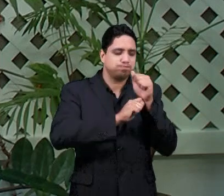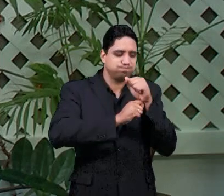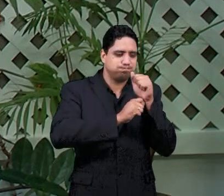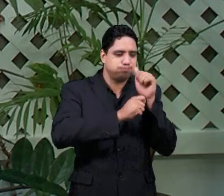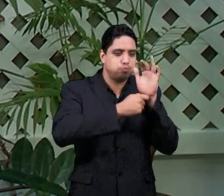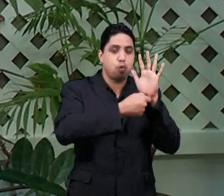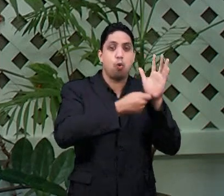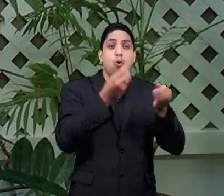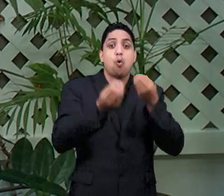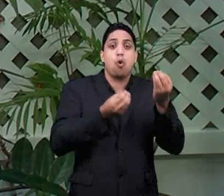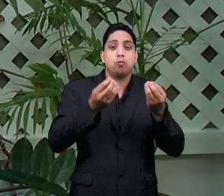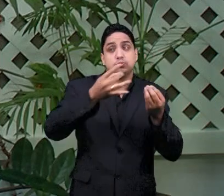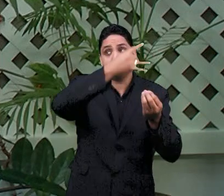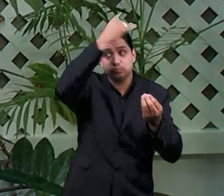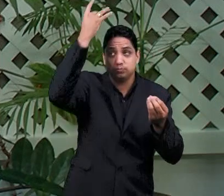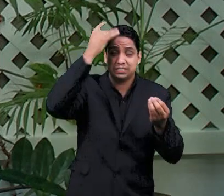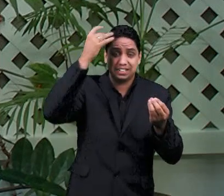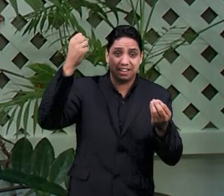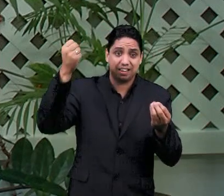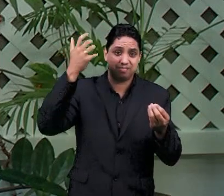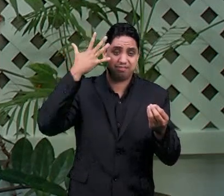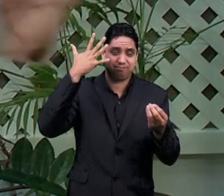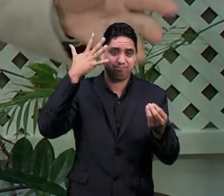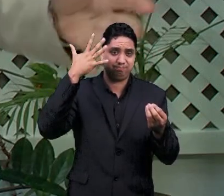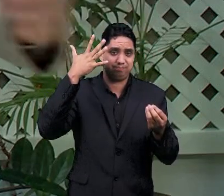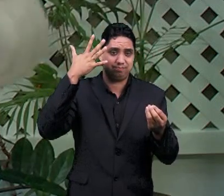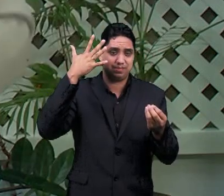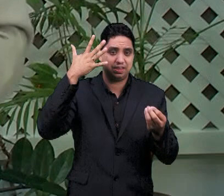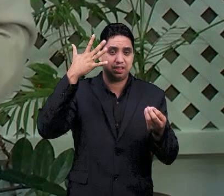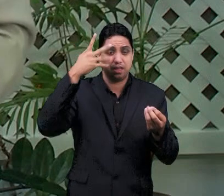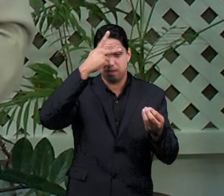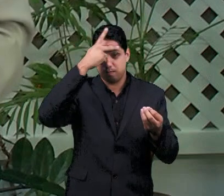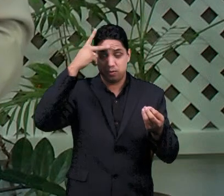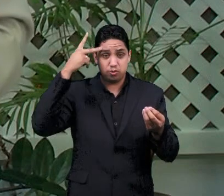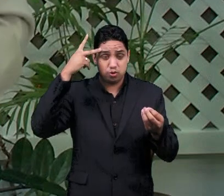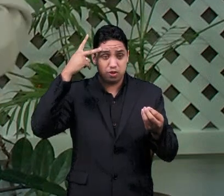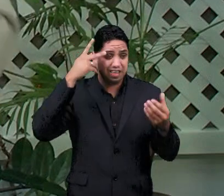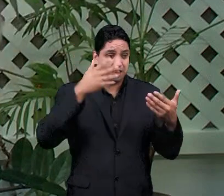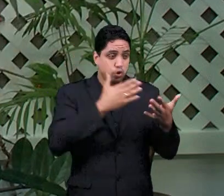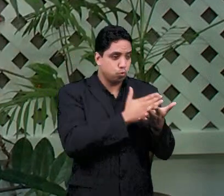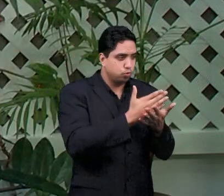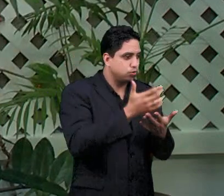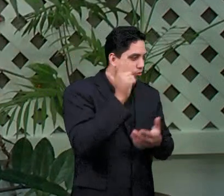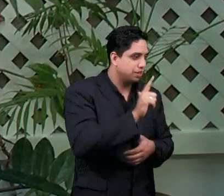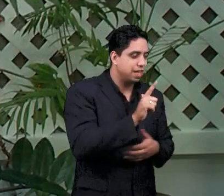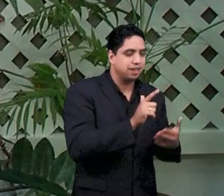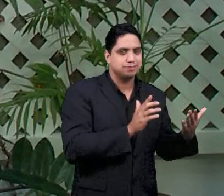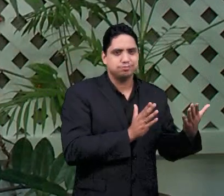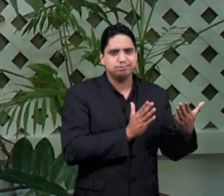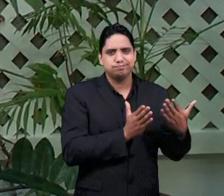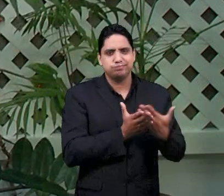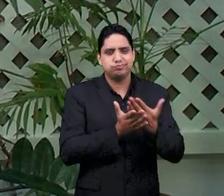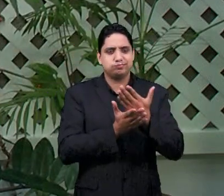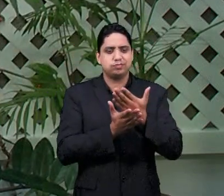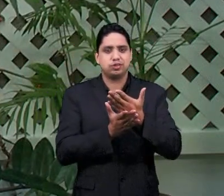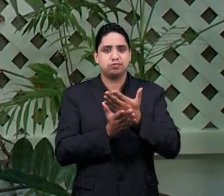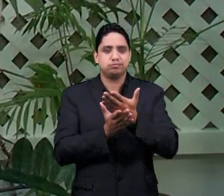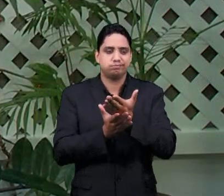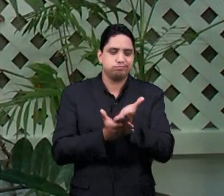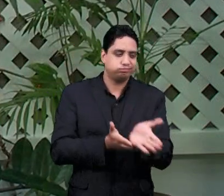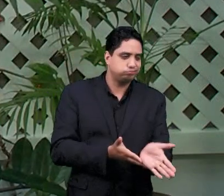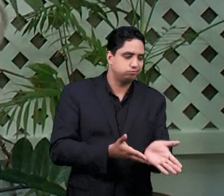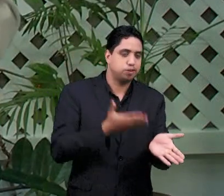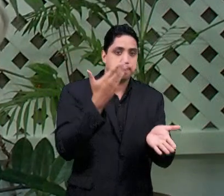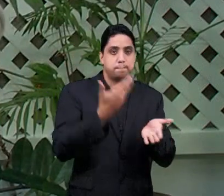peuvent toucher que par le Saint-Esprit. Et il y a certains qui arrivent à la voir au début et pendant la marche le